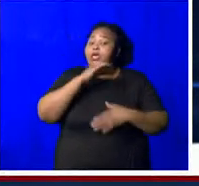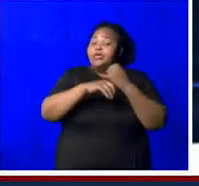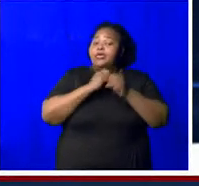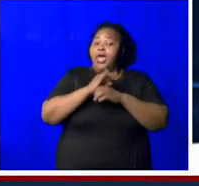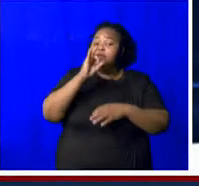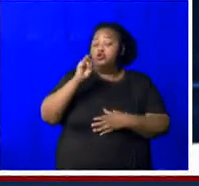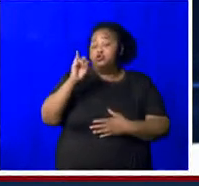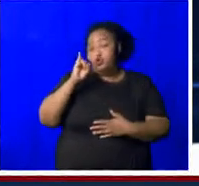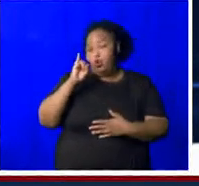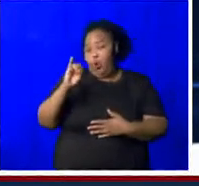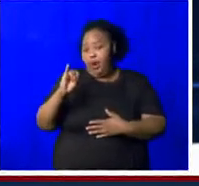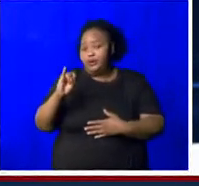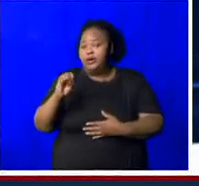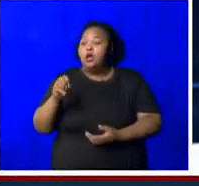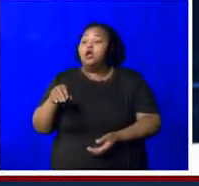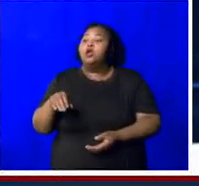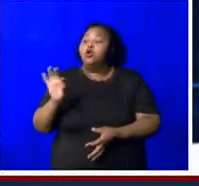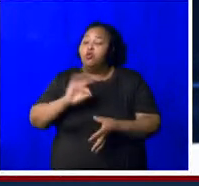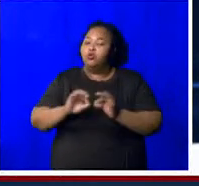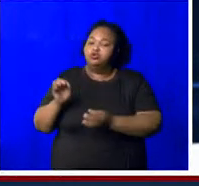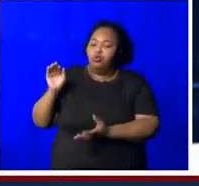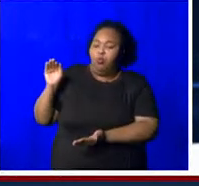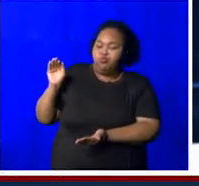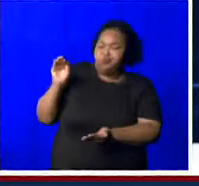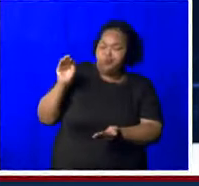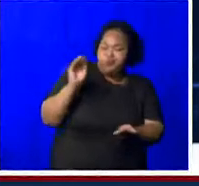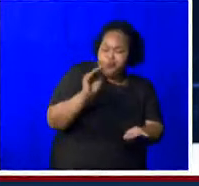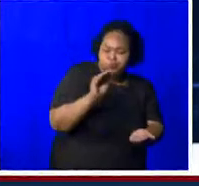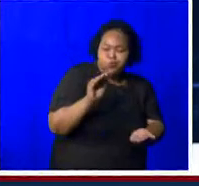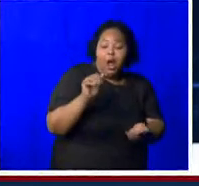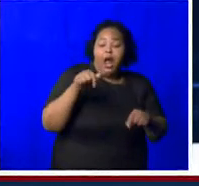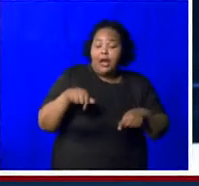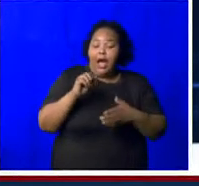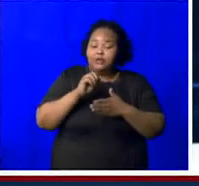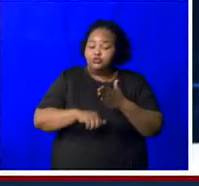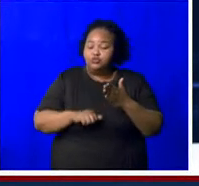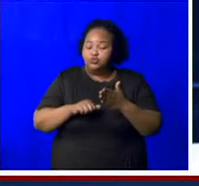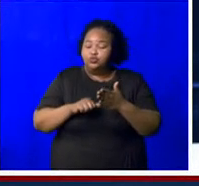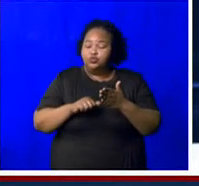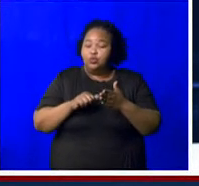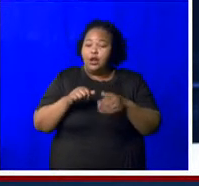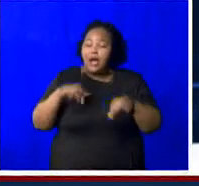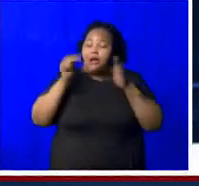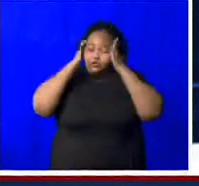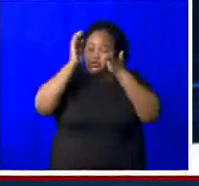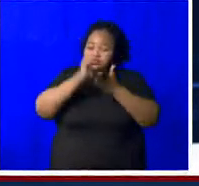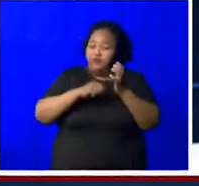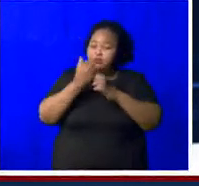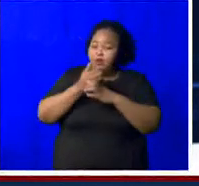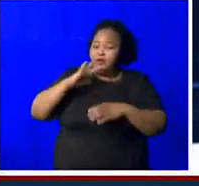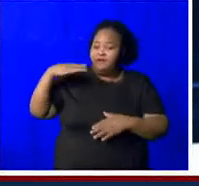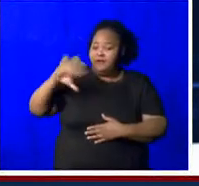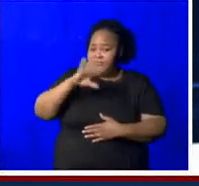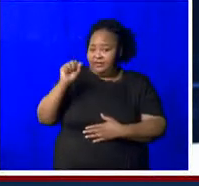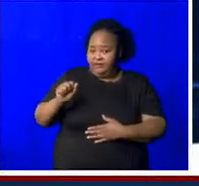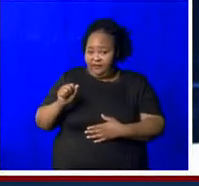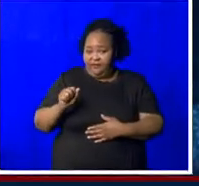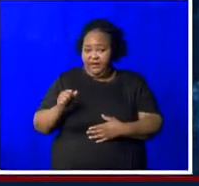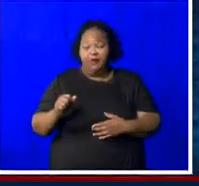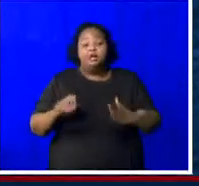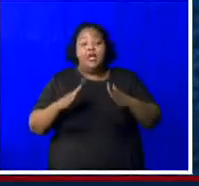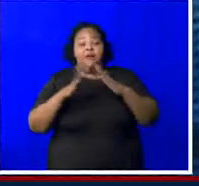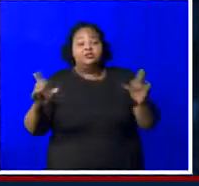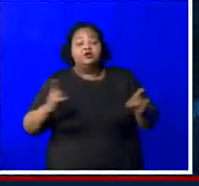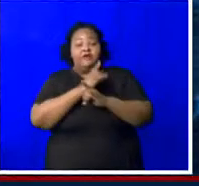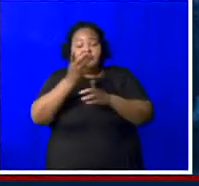eminyakeni wa-2021. Sesinemconzisi wetempilo Dokotela Velephi Okelo lotawenaba ngalendzaba. Asivusele